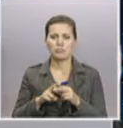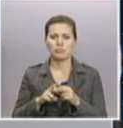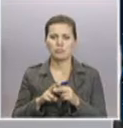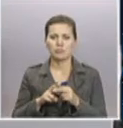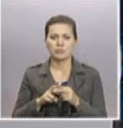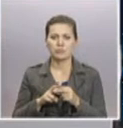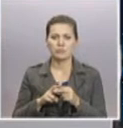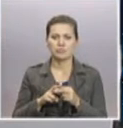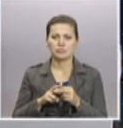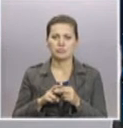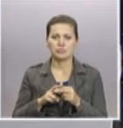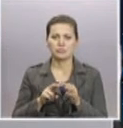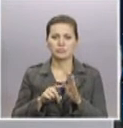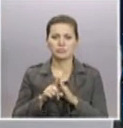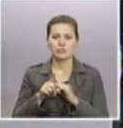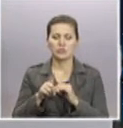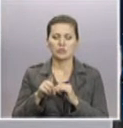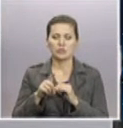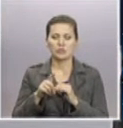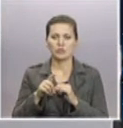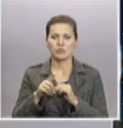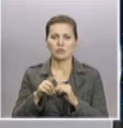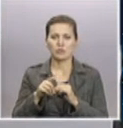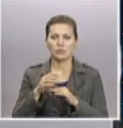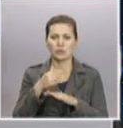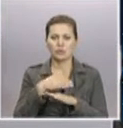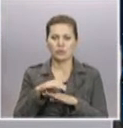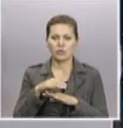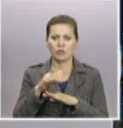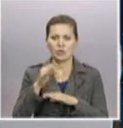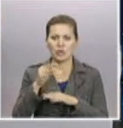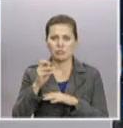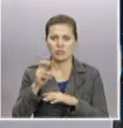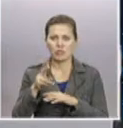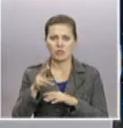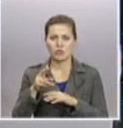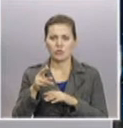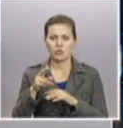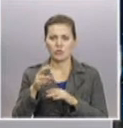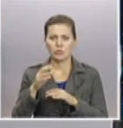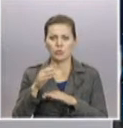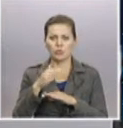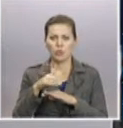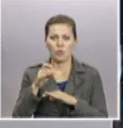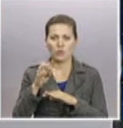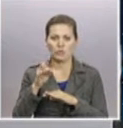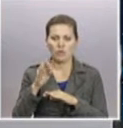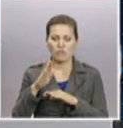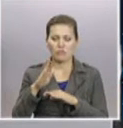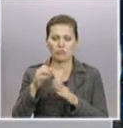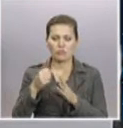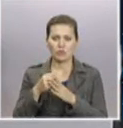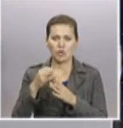значения начинается у нас на пересечении проспекта Райымбека с улицы Айвазова в Калкамане и